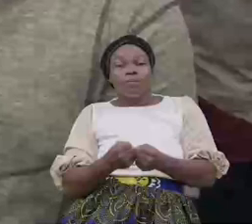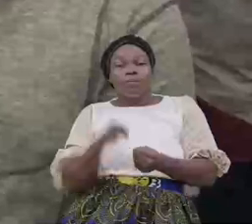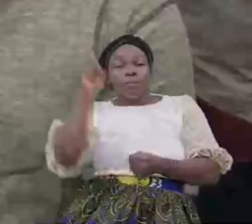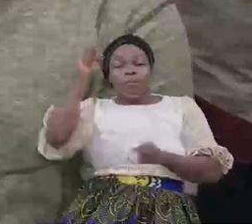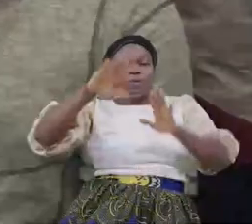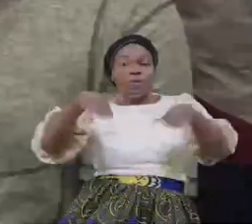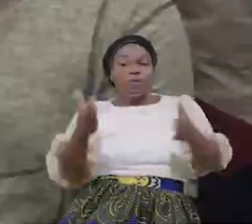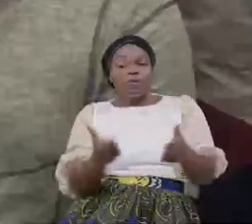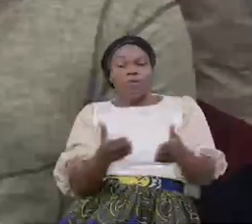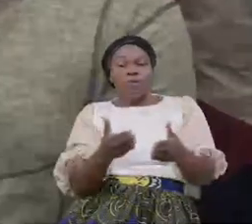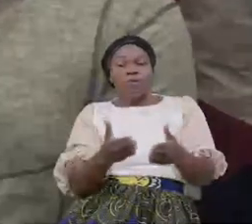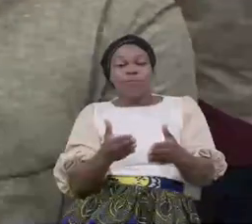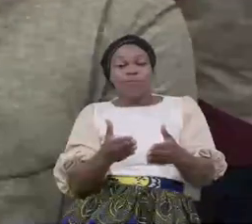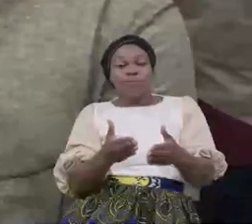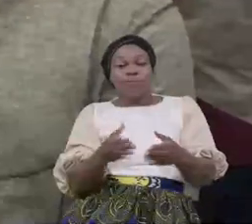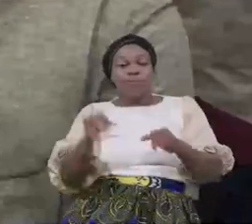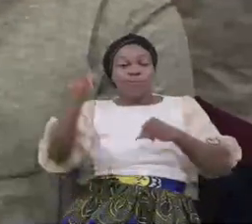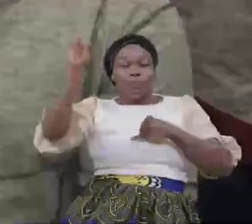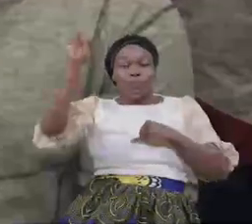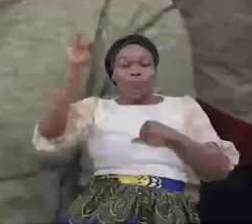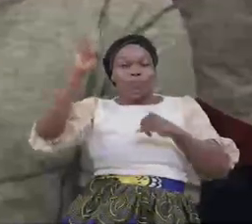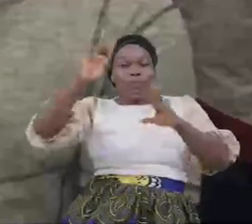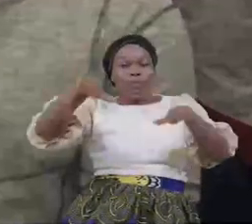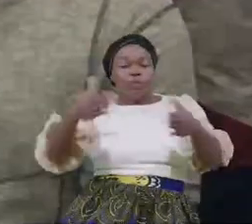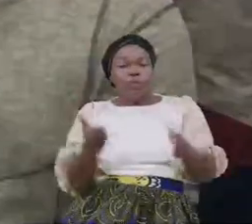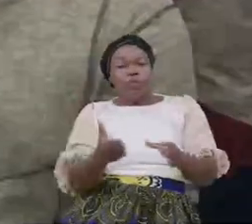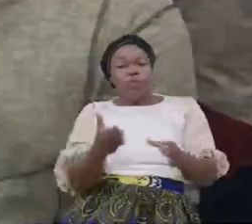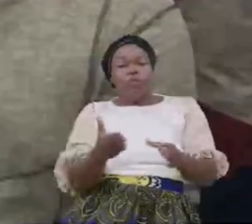Je vous l'ai donné. Je vous l'ai donné.